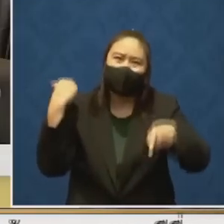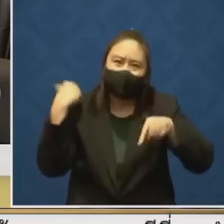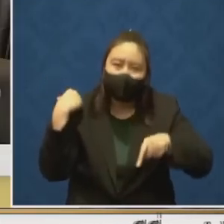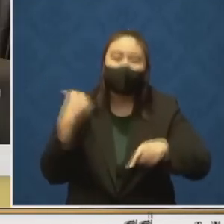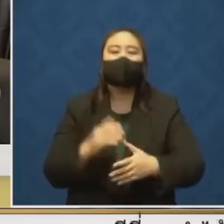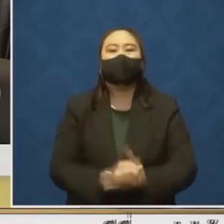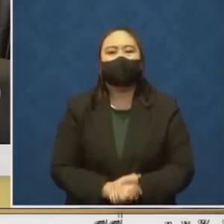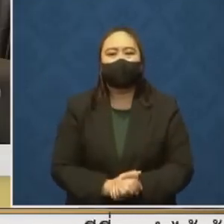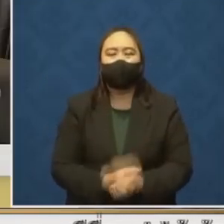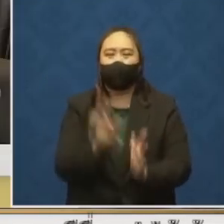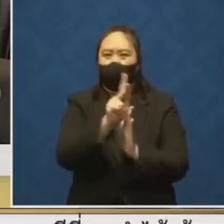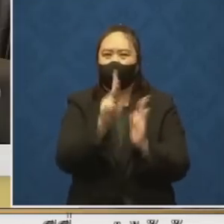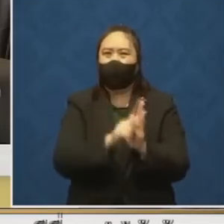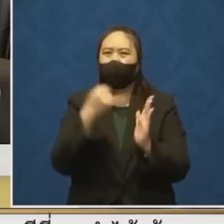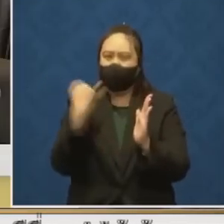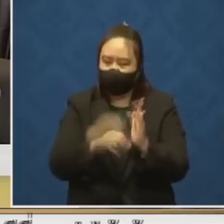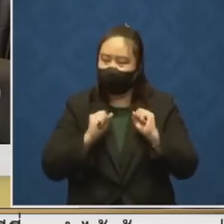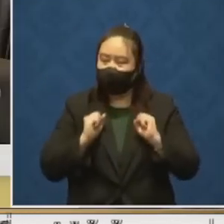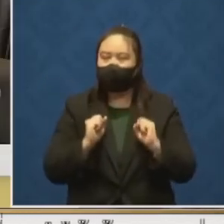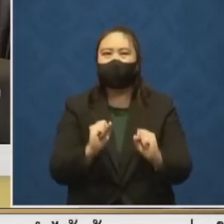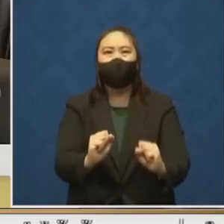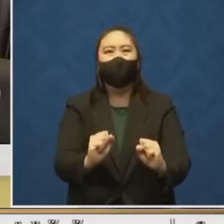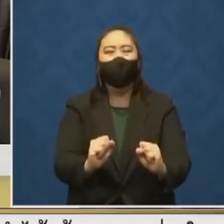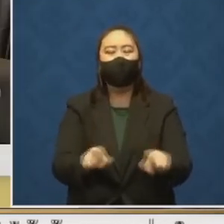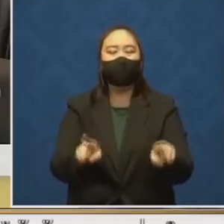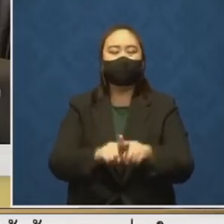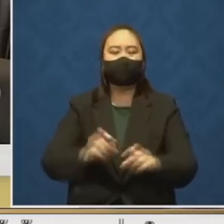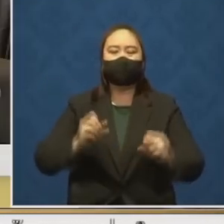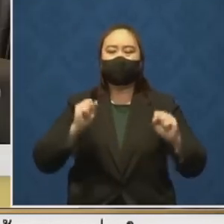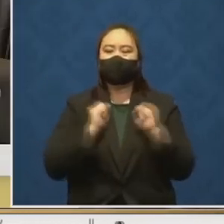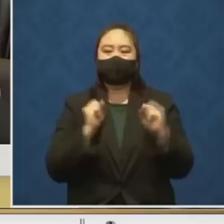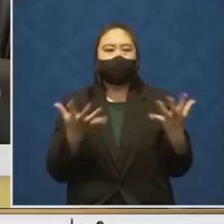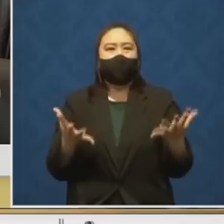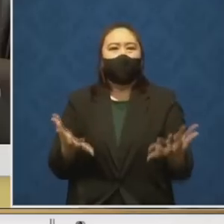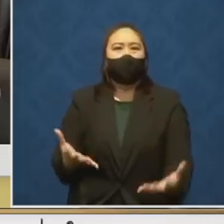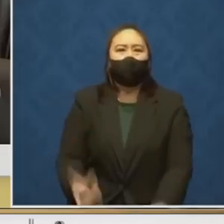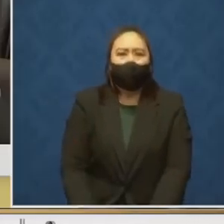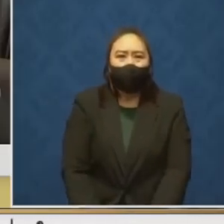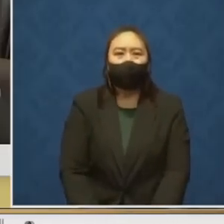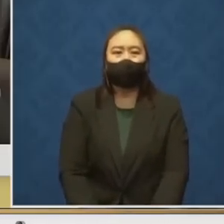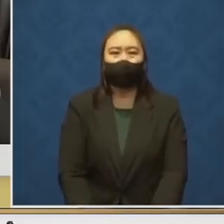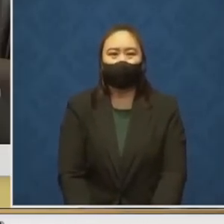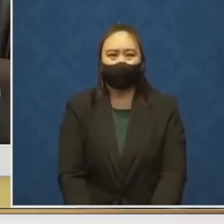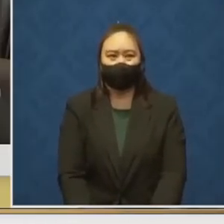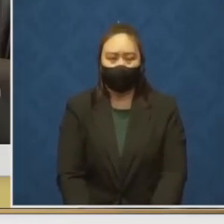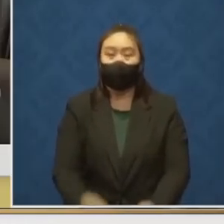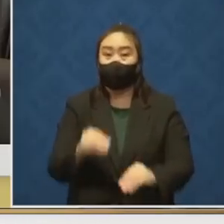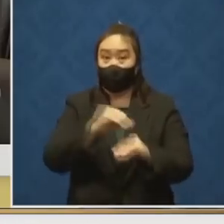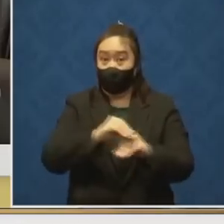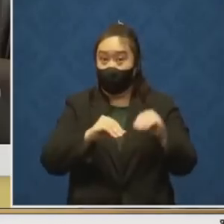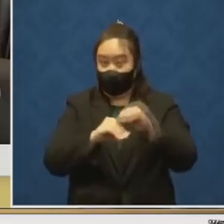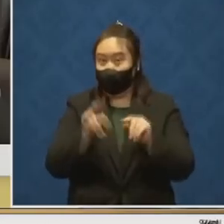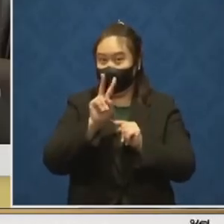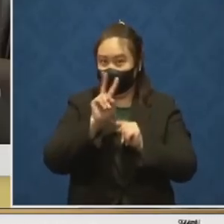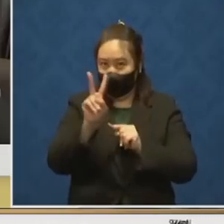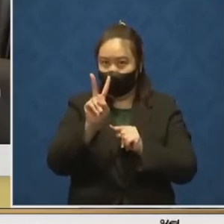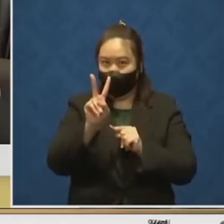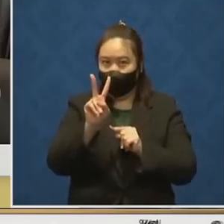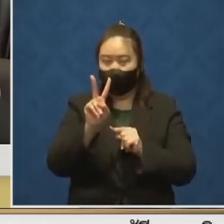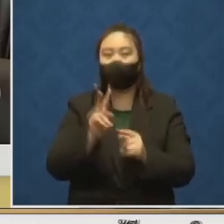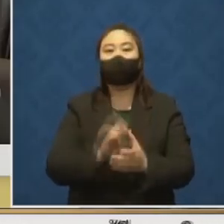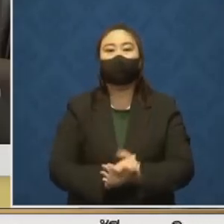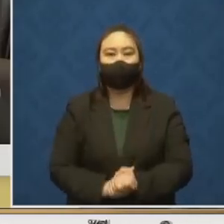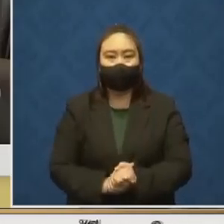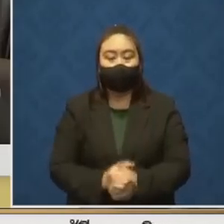ช่างกลาทำผดกฎหมายอย่ชนนิ ทเรีกวาเย้ยฟ้า ท้าดินกเลยทีเดียวโครงการที่ 2 เป็นงาน